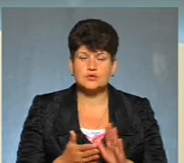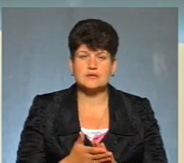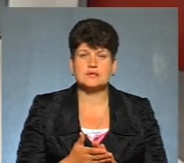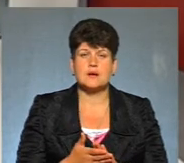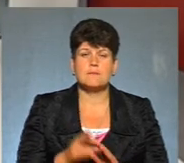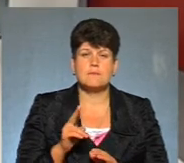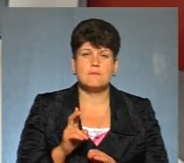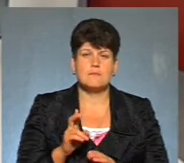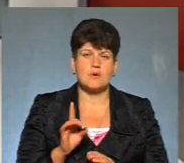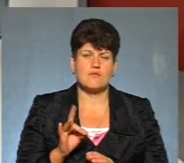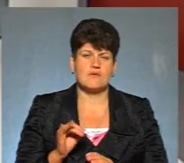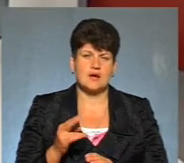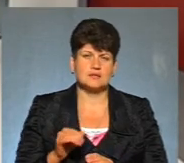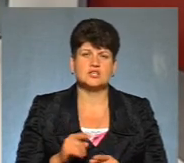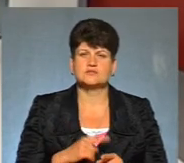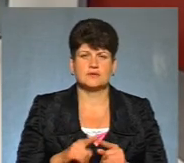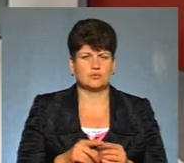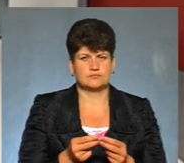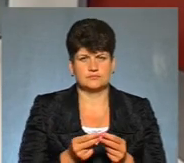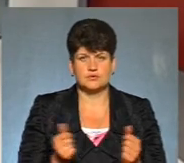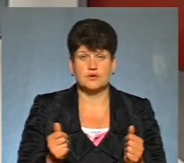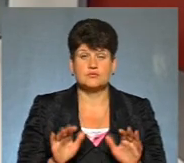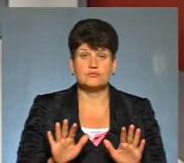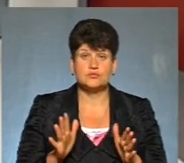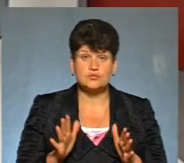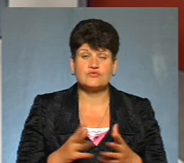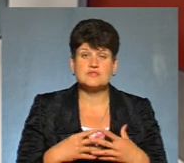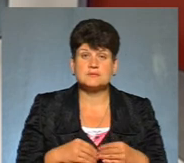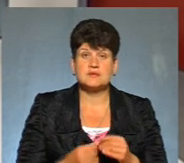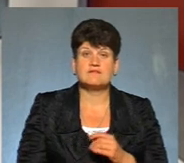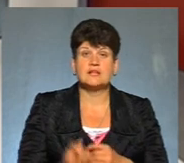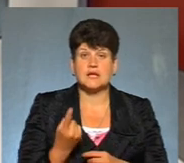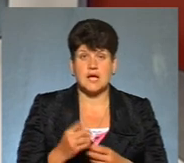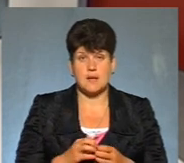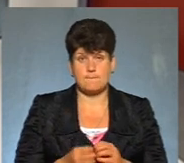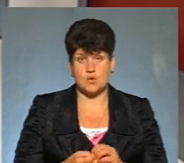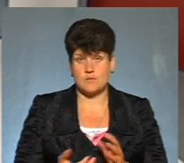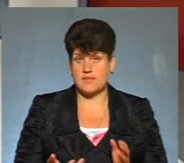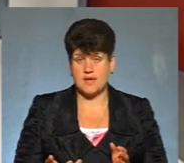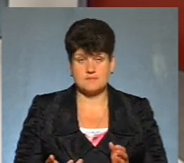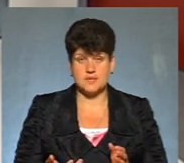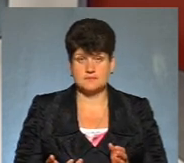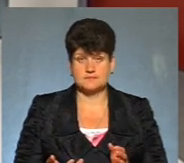бравада, вони дуже швидко проходять, якщо, не дай Боже, в сім'ї виникає проблема. І тоді